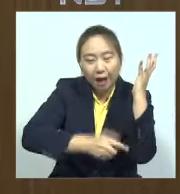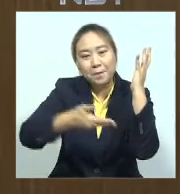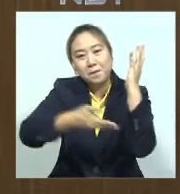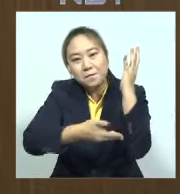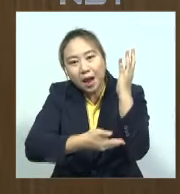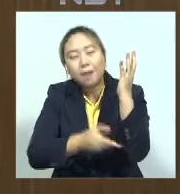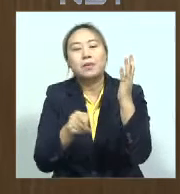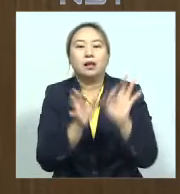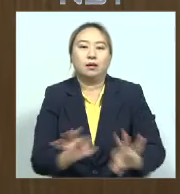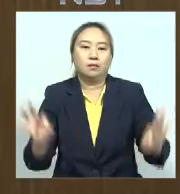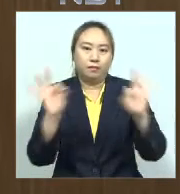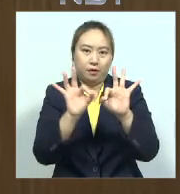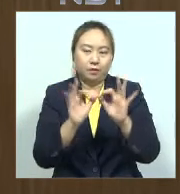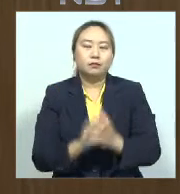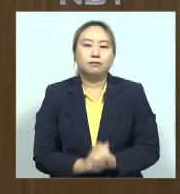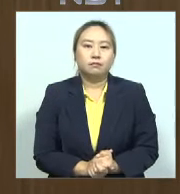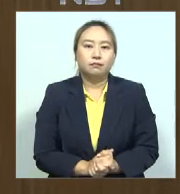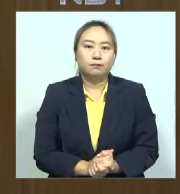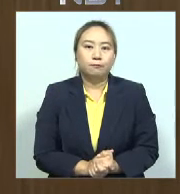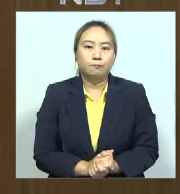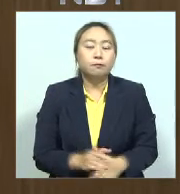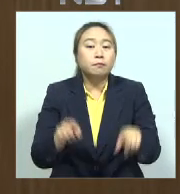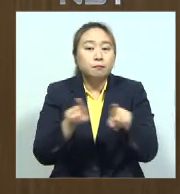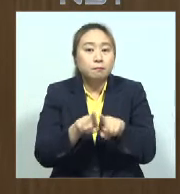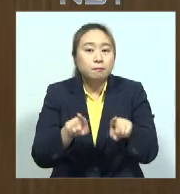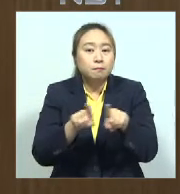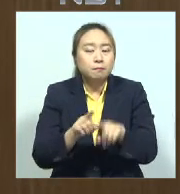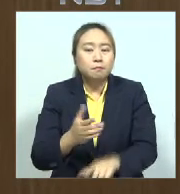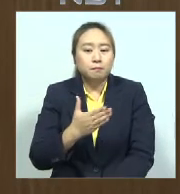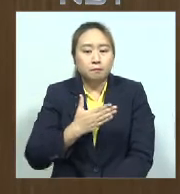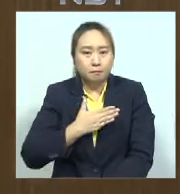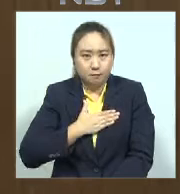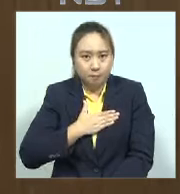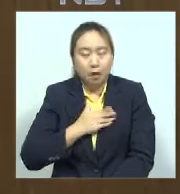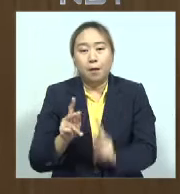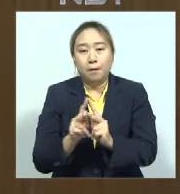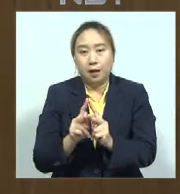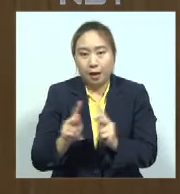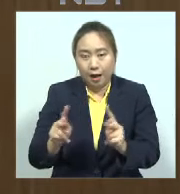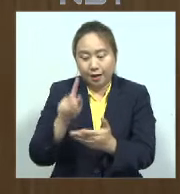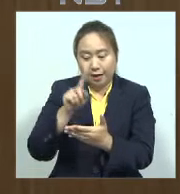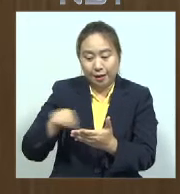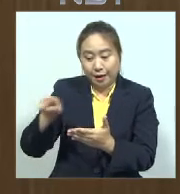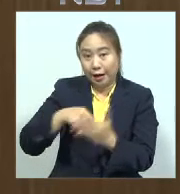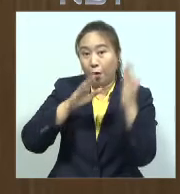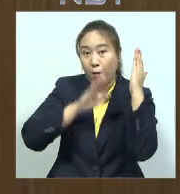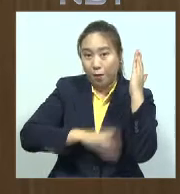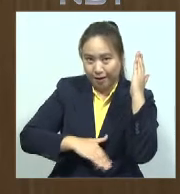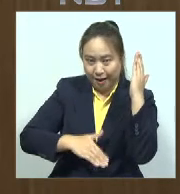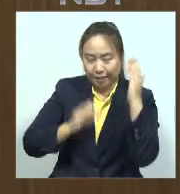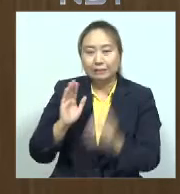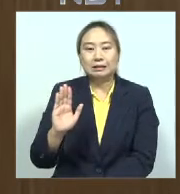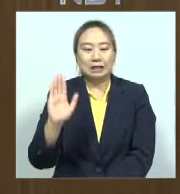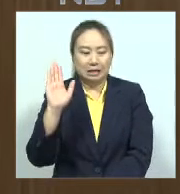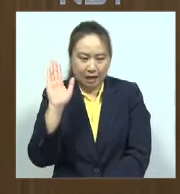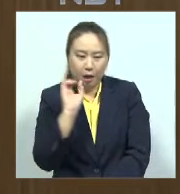นี่เป็นเรื่องสำคัญนะครับเป็นคำมั่นสัญญาของคณะกรรมการการเลือกตั้งของภาคใต้ที่พูดคุยกับพ่อแ